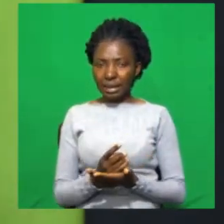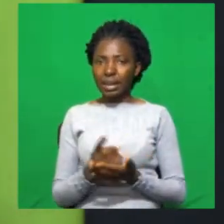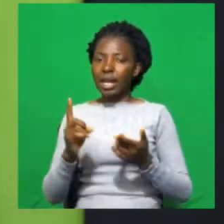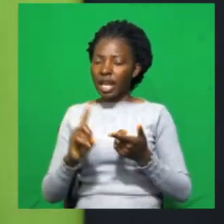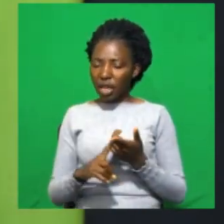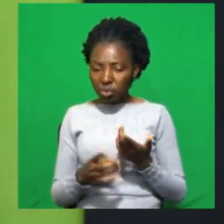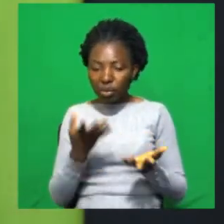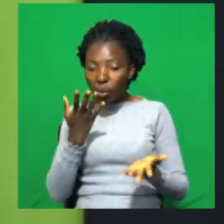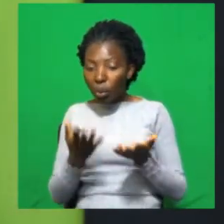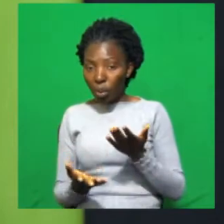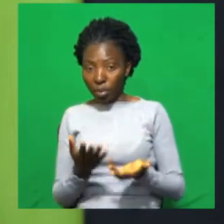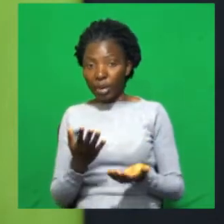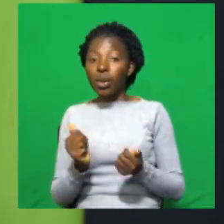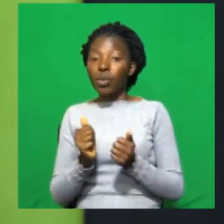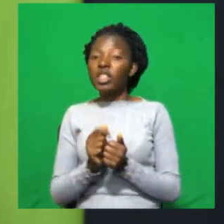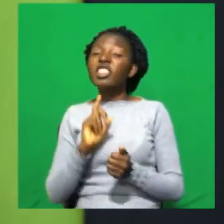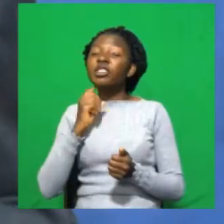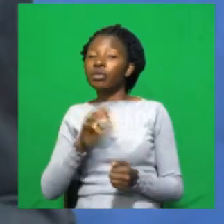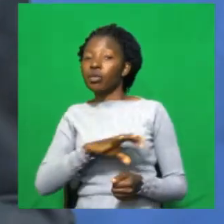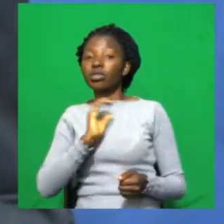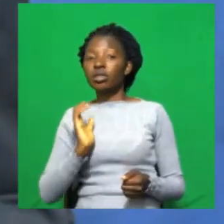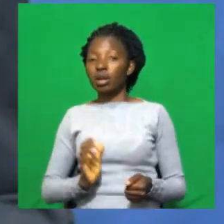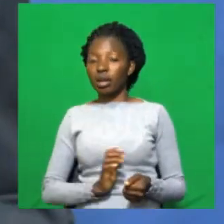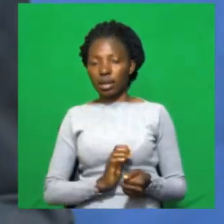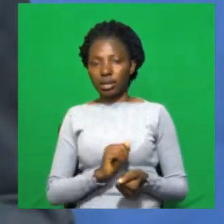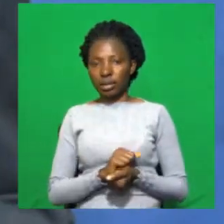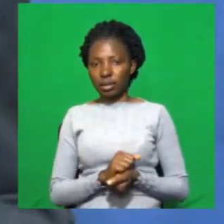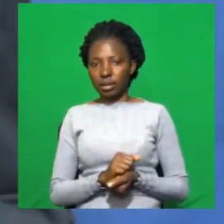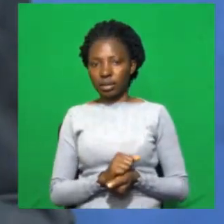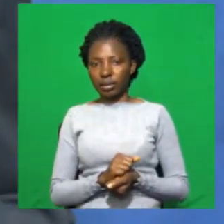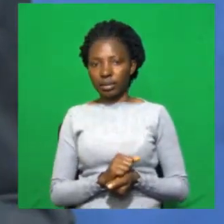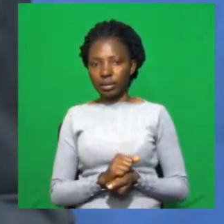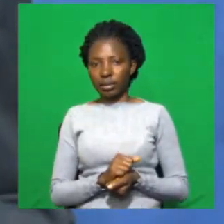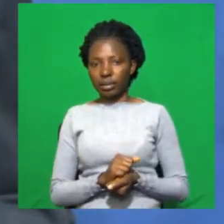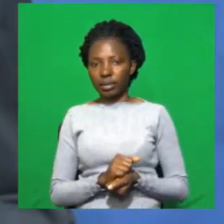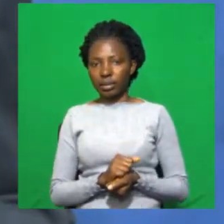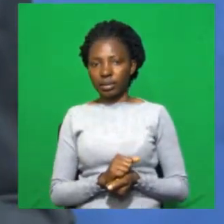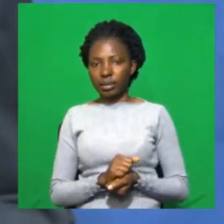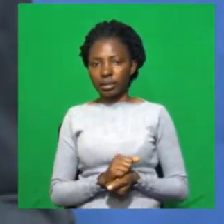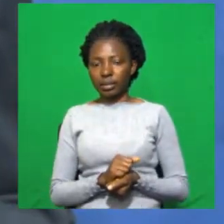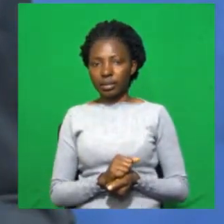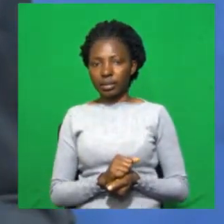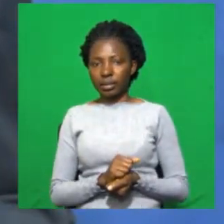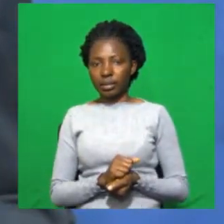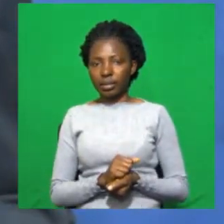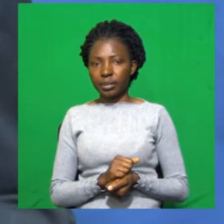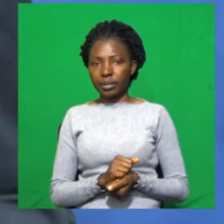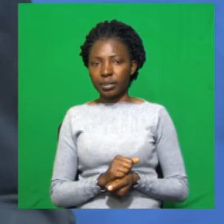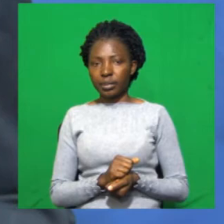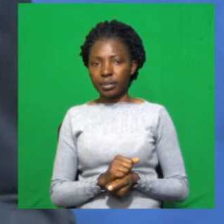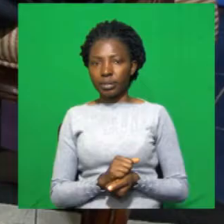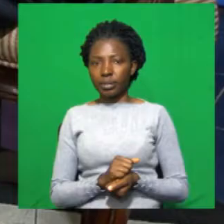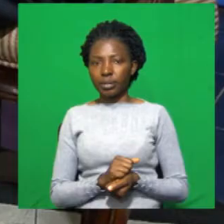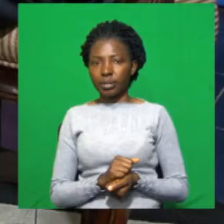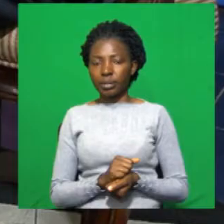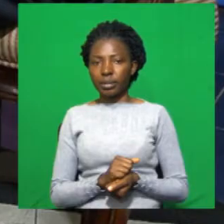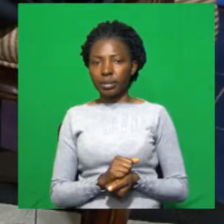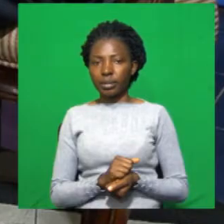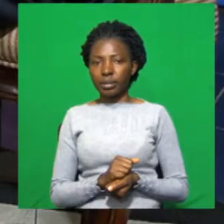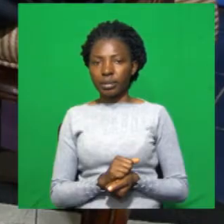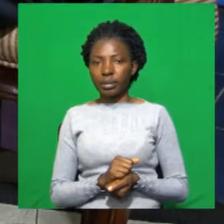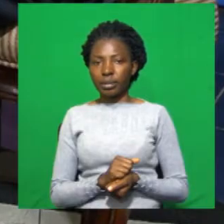tongonozviti tsve pana antikristu. Alright. CV moti chikwana Tiri kureva kuti asi